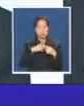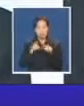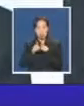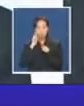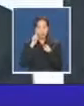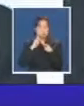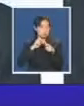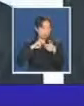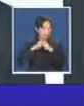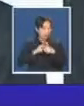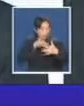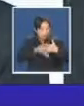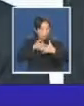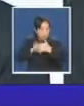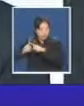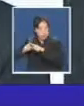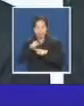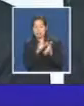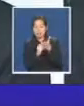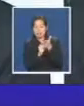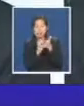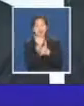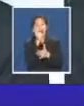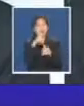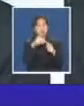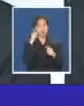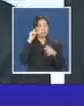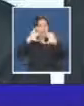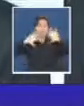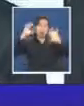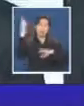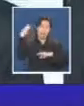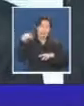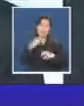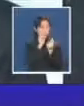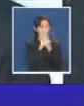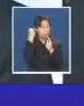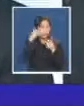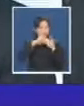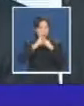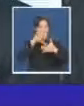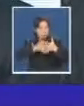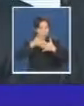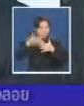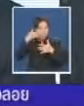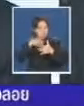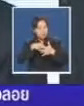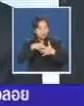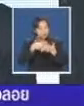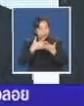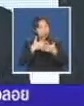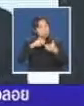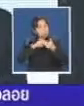จำกัดหลายเรื่องซึ่งในอดีตที่ผ่านมาเนี่ยรัฐบาลทุกชุดทุกสมัยเนี่ยประสบก็คือพอมีปัญหาใดก็ตามซึ่ง